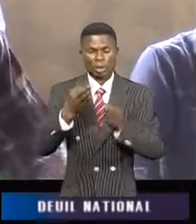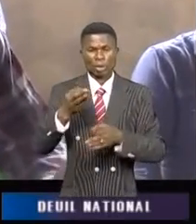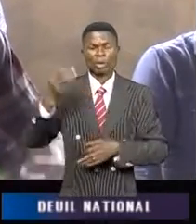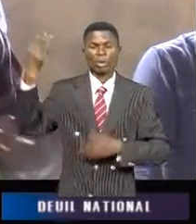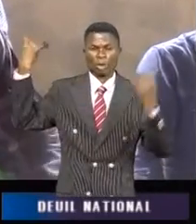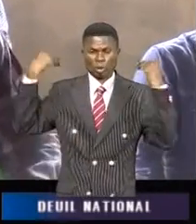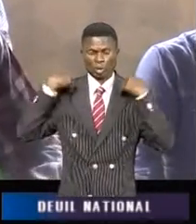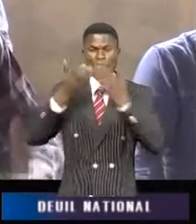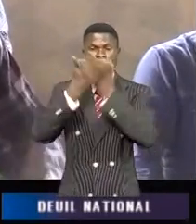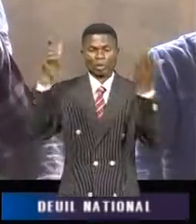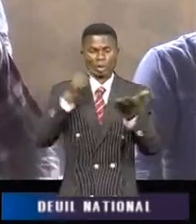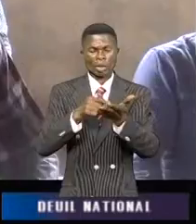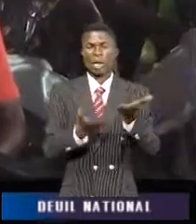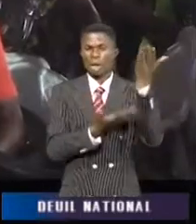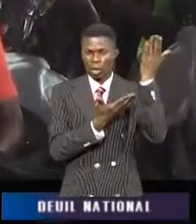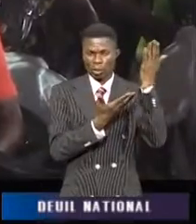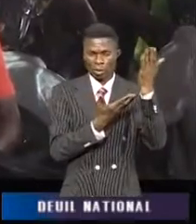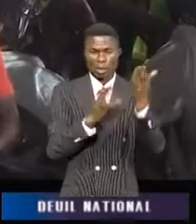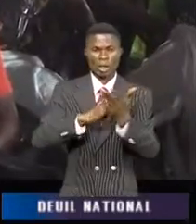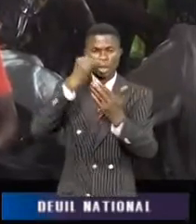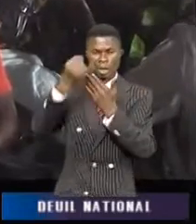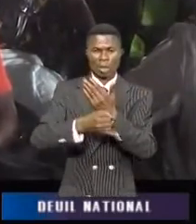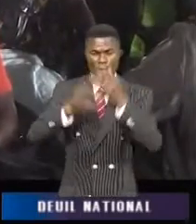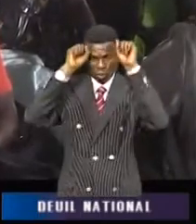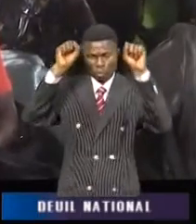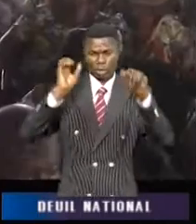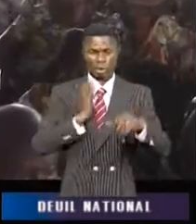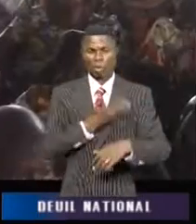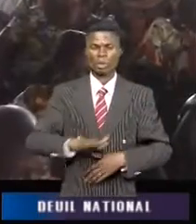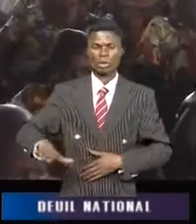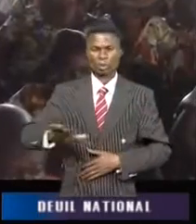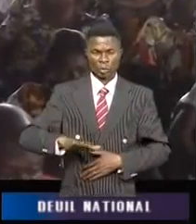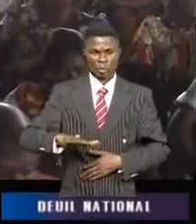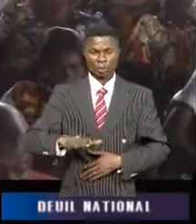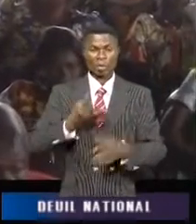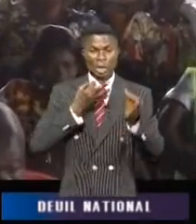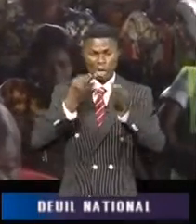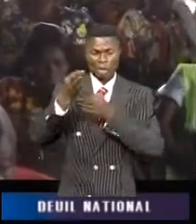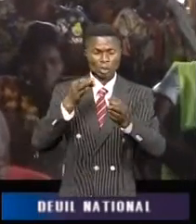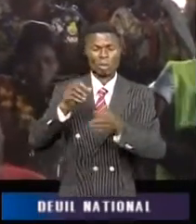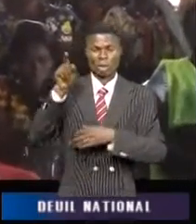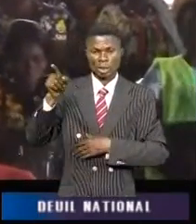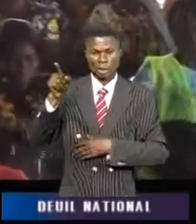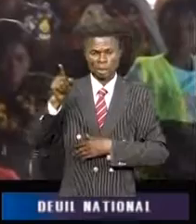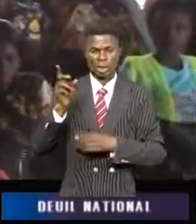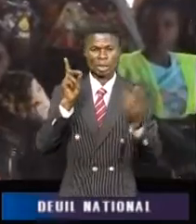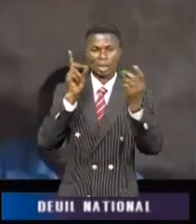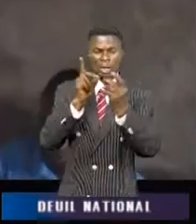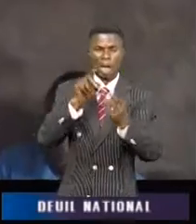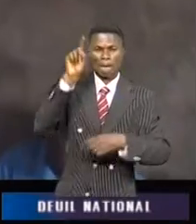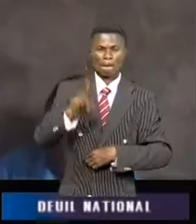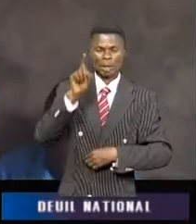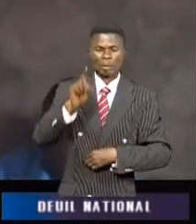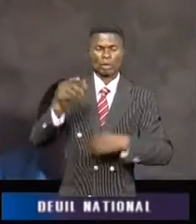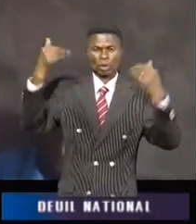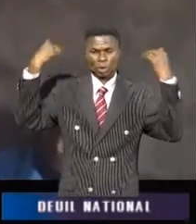cette cité l'importance de ce projet du président de la République. Ces explications ont rencontré les attentes de la